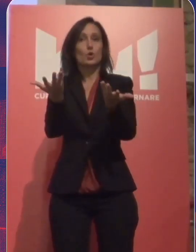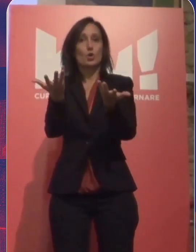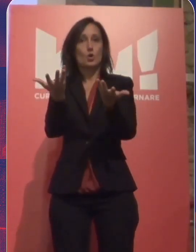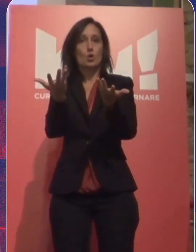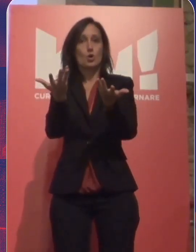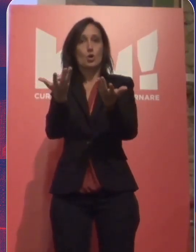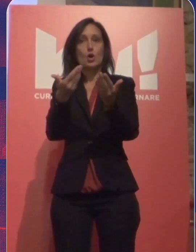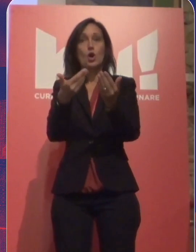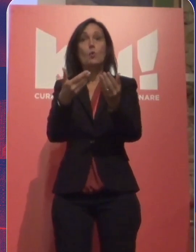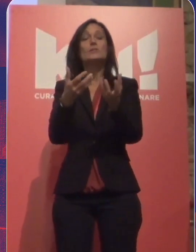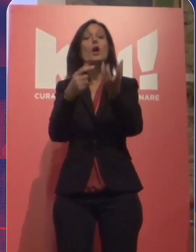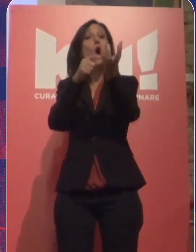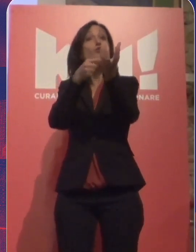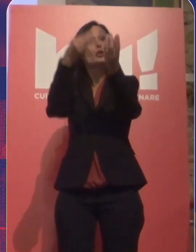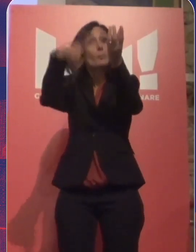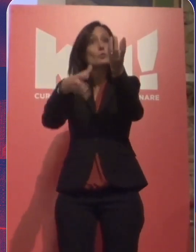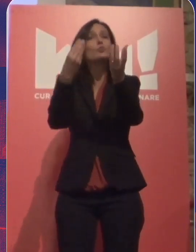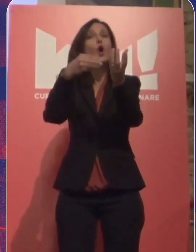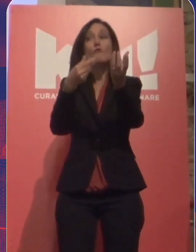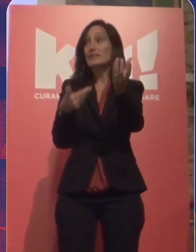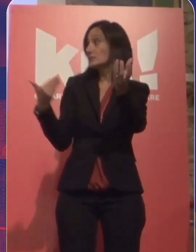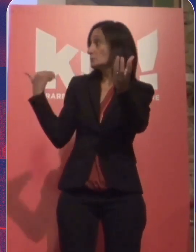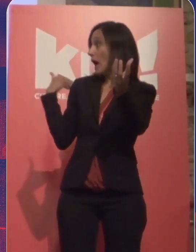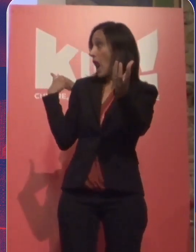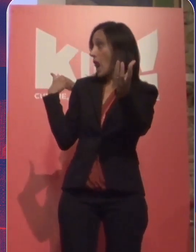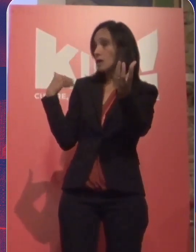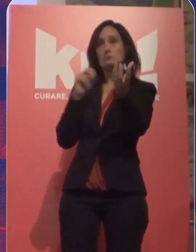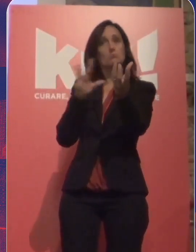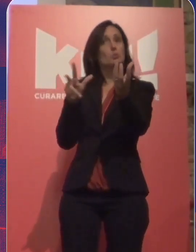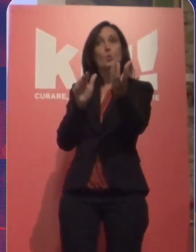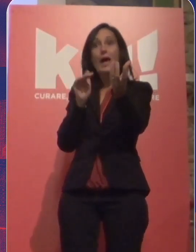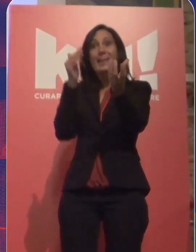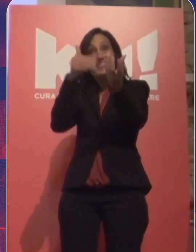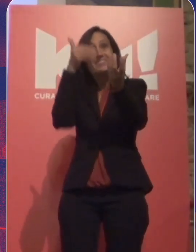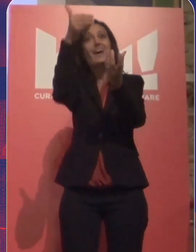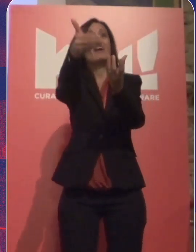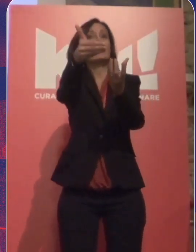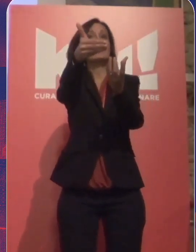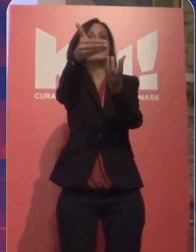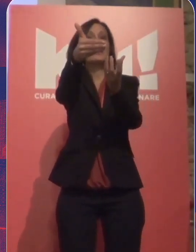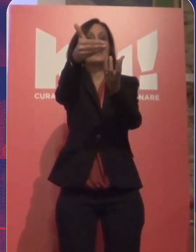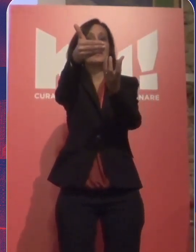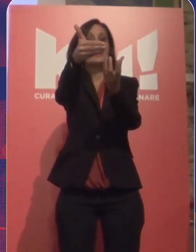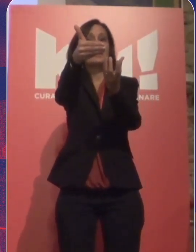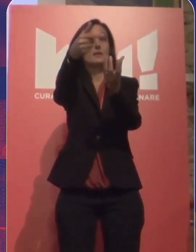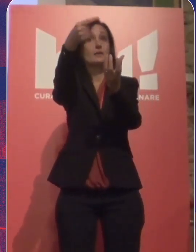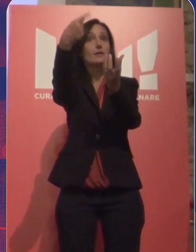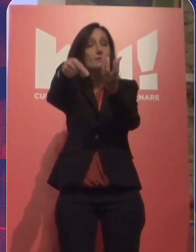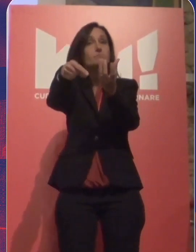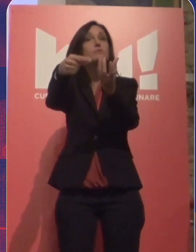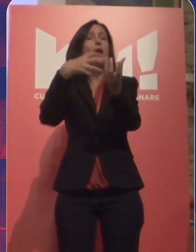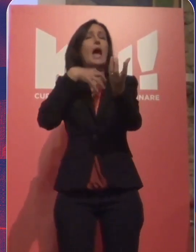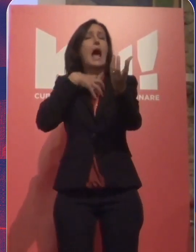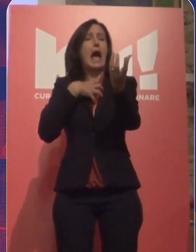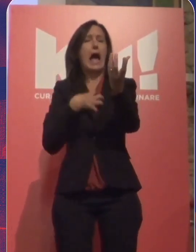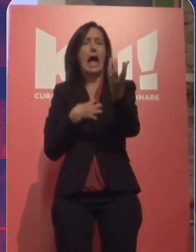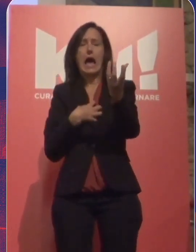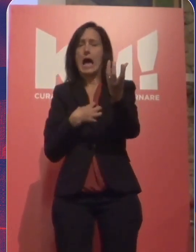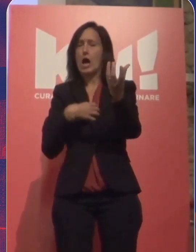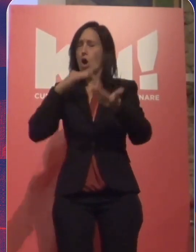spalle l'oggetto perduto e davanti e l'angoscia depressiva che attraversa